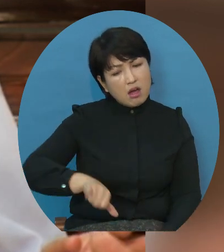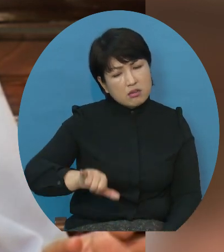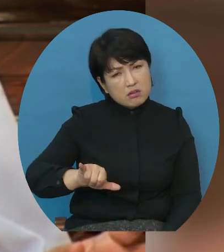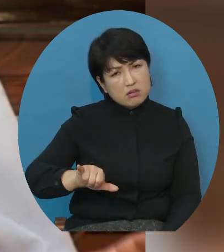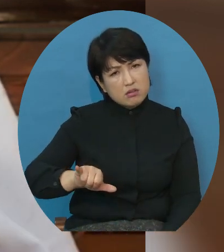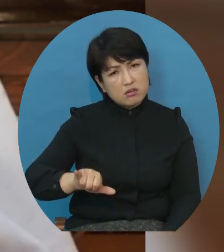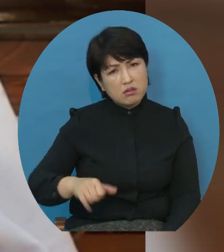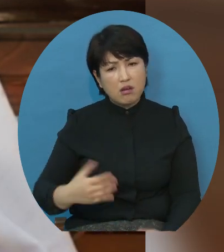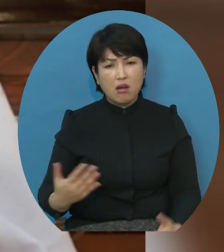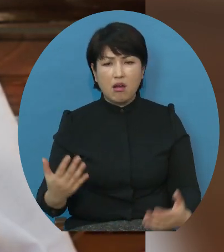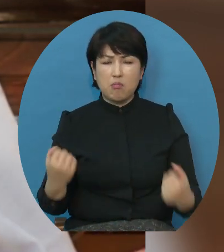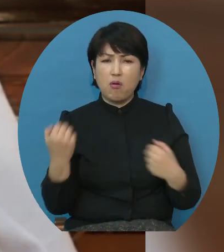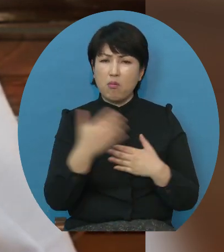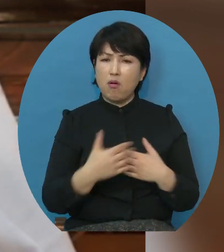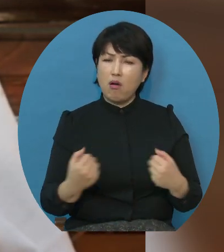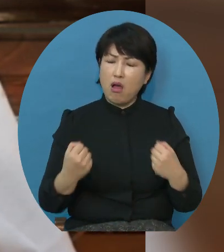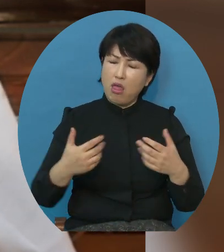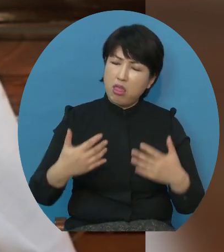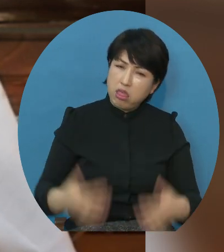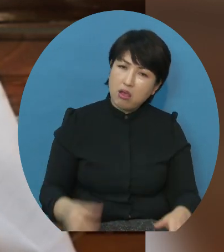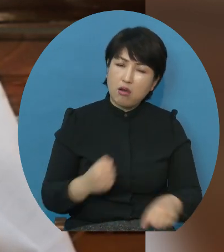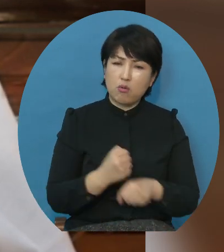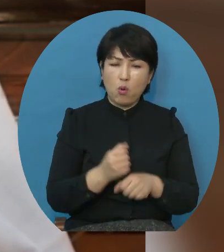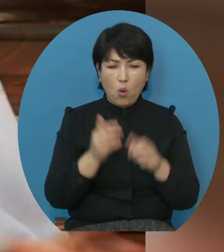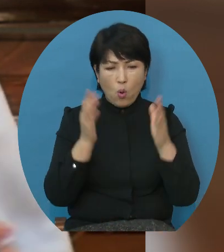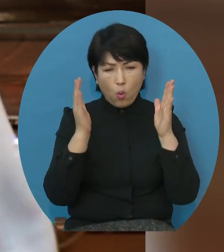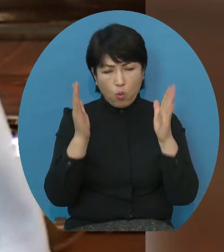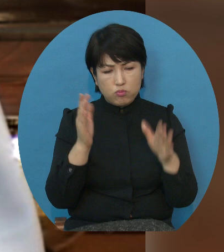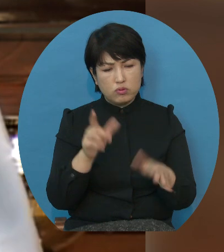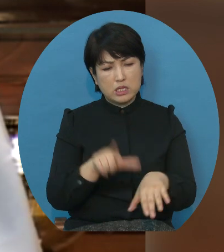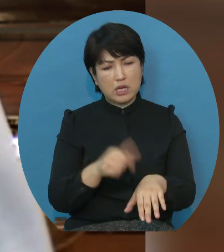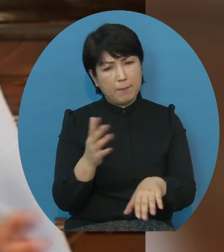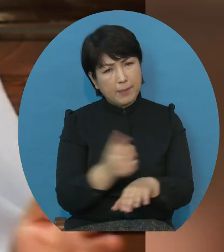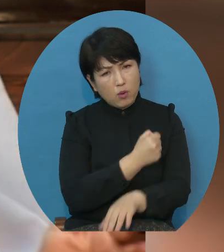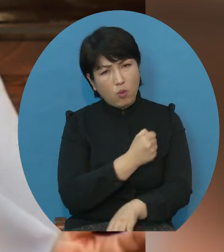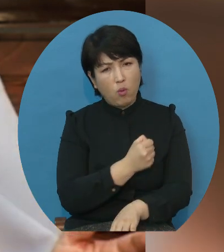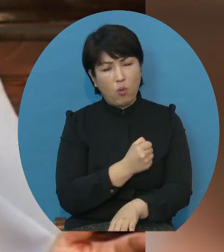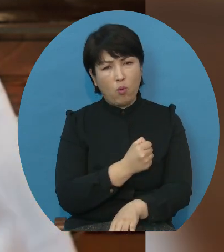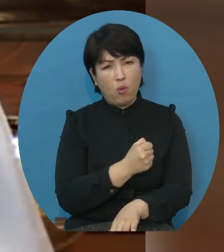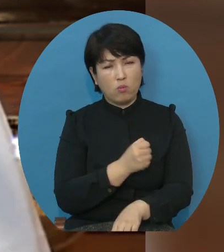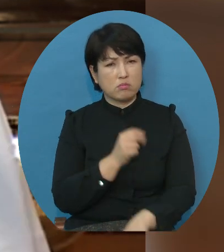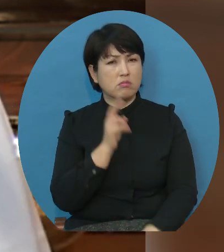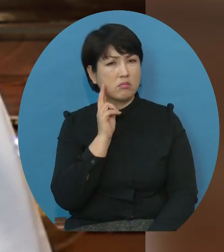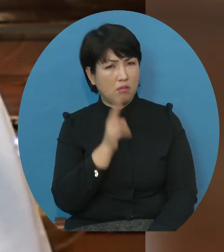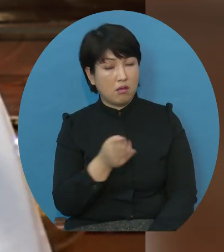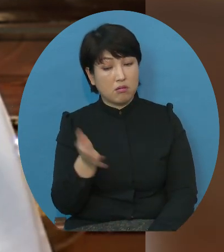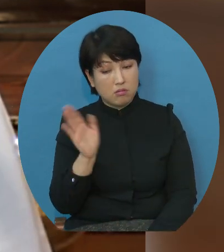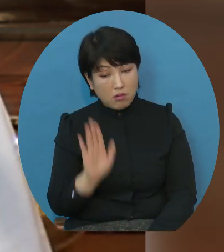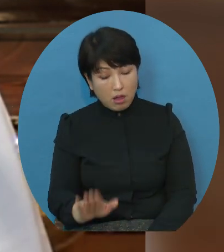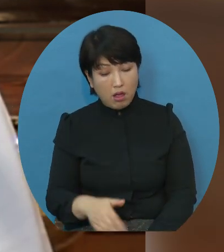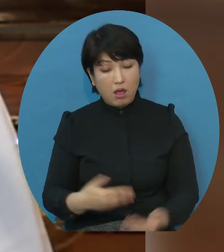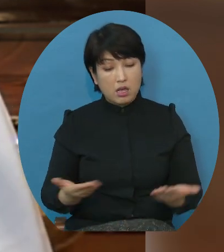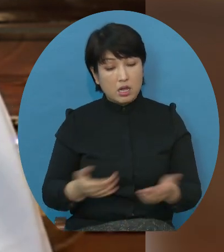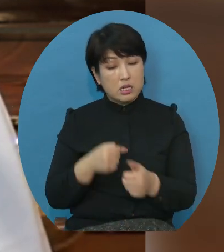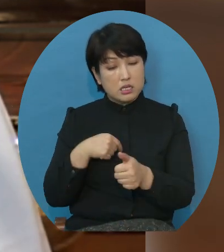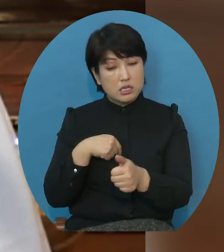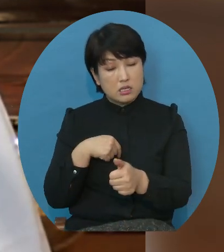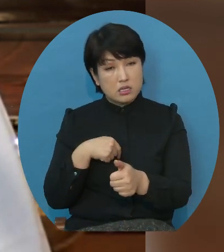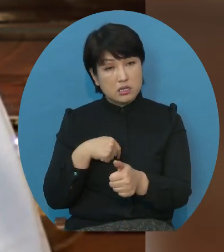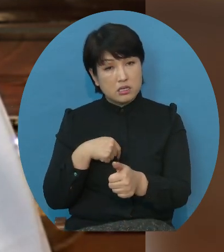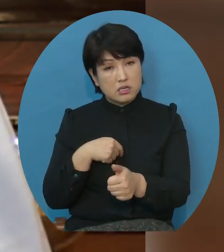아예 공부시간을 뵙고 아예 록 사게 되죠 고것이 부족하면 어떻게 됩니까